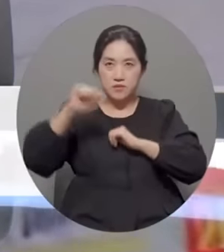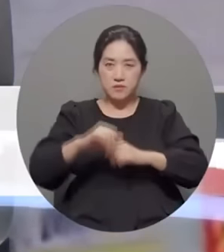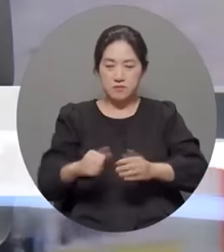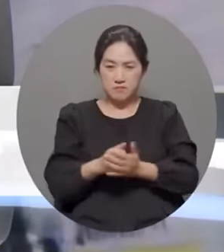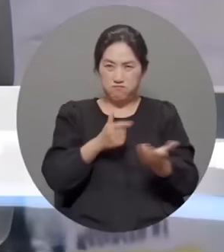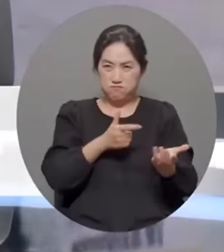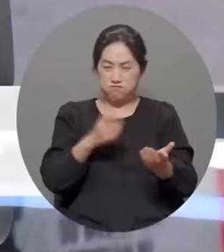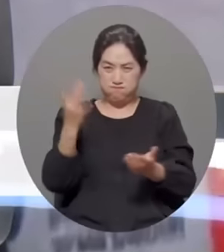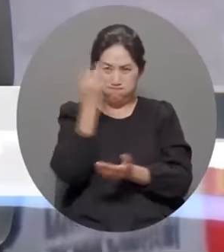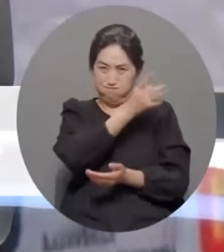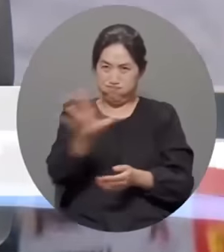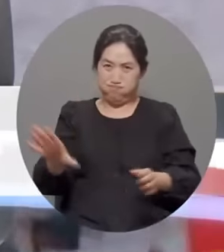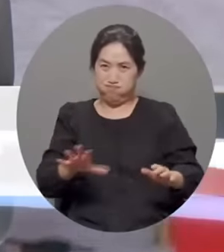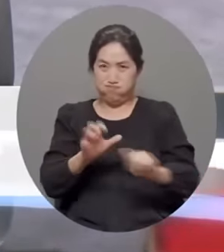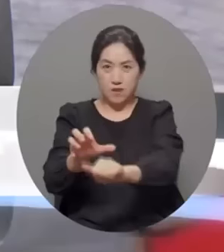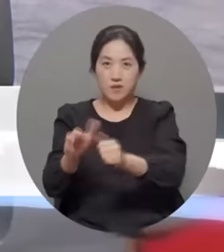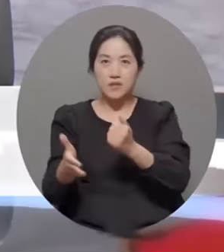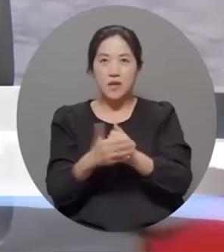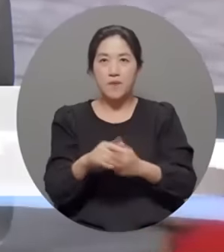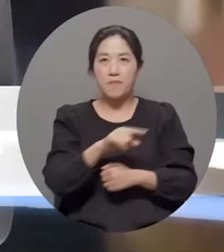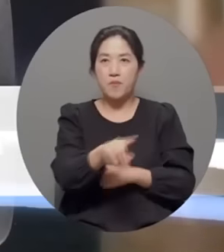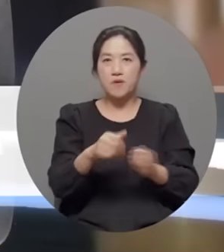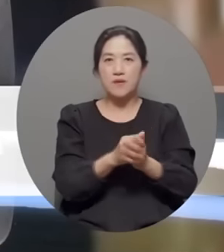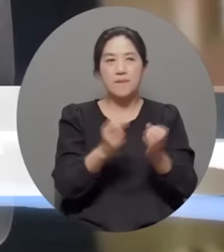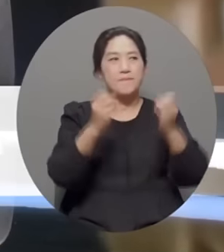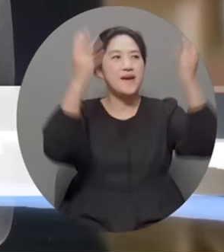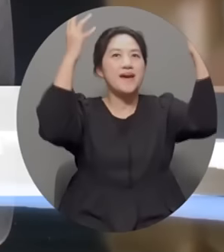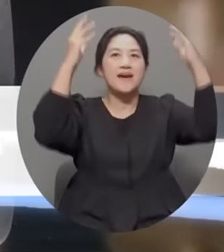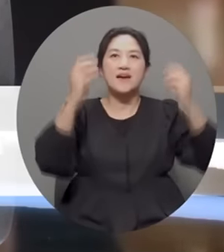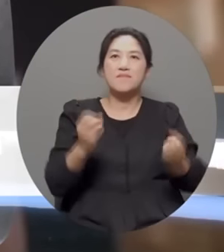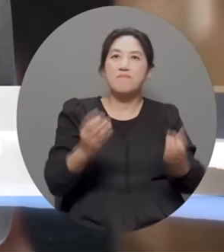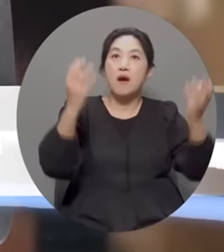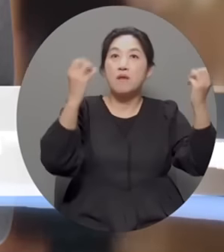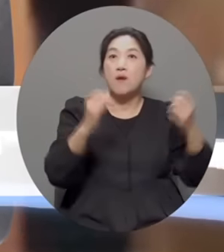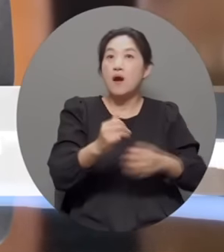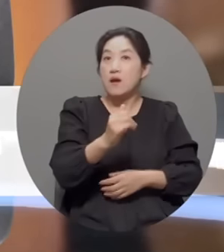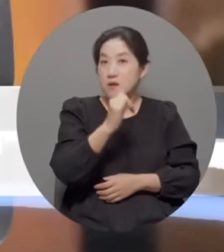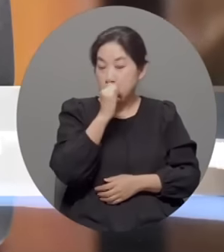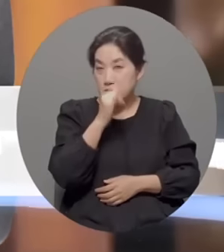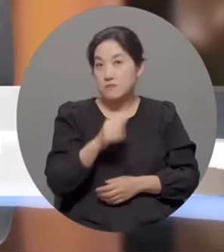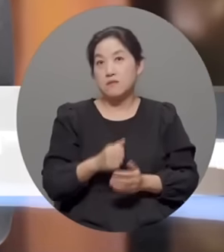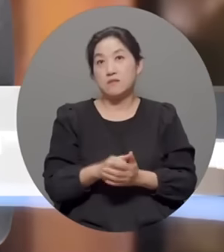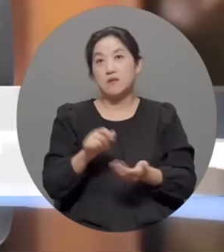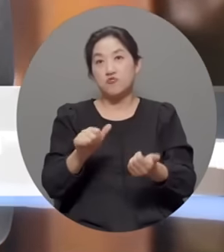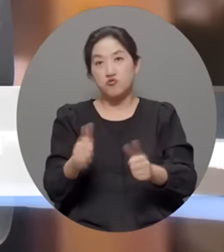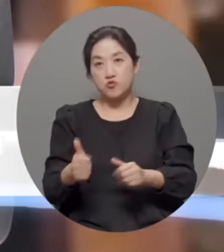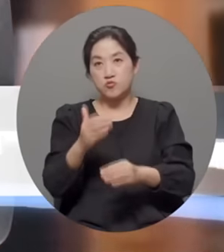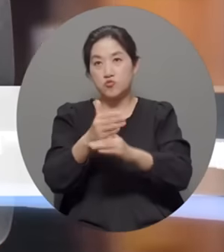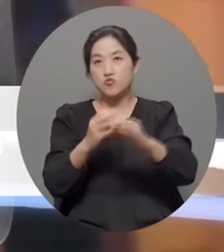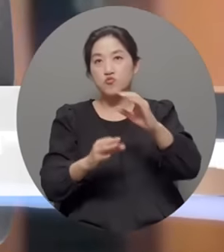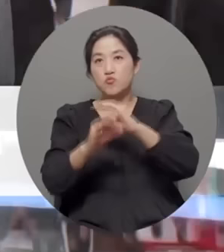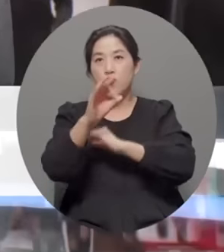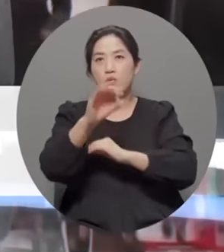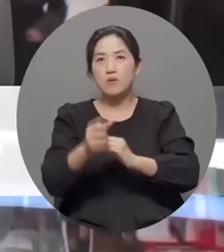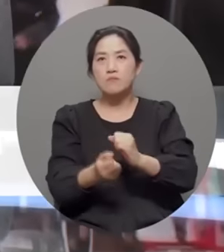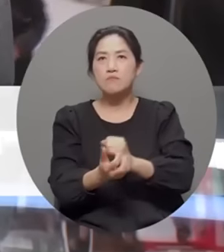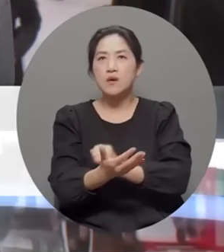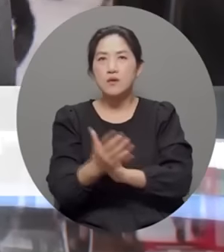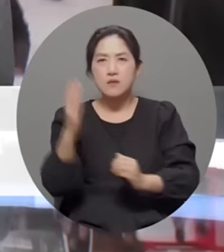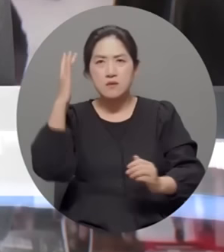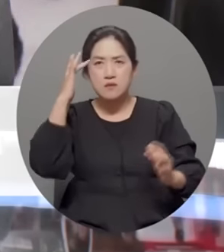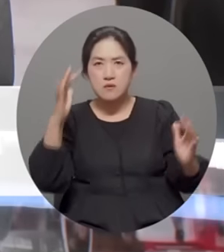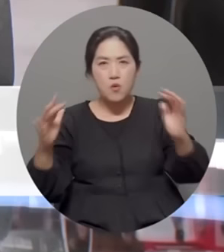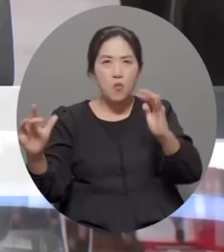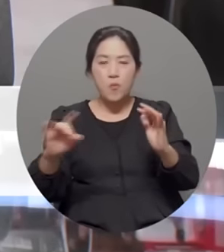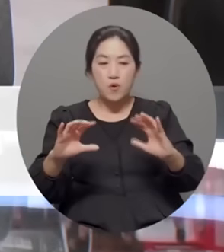만큼 한편에서는 불꽃을 터뜨리며 환호하는 반응도 나왔는데요. 그의 죽음이 중동 지역에 어떤 긴장을